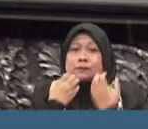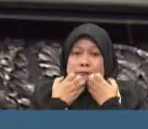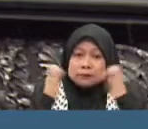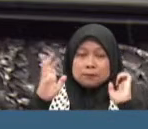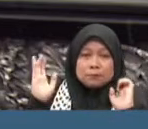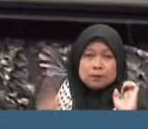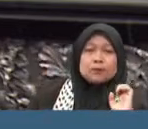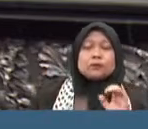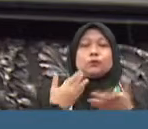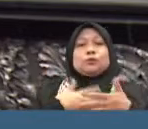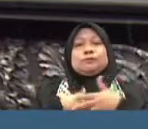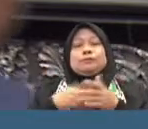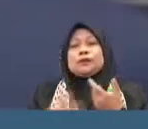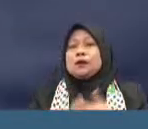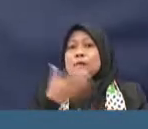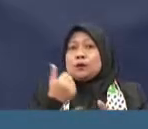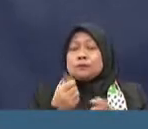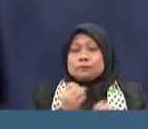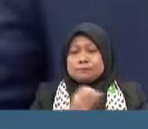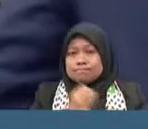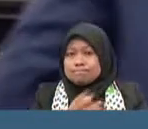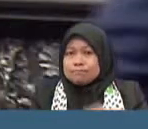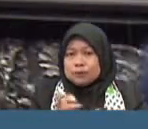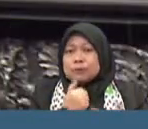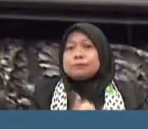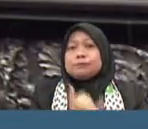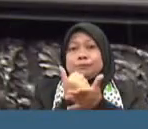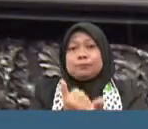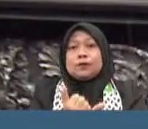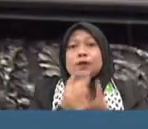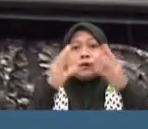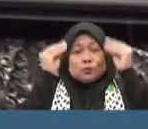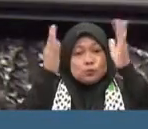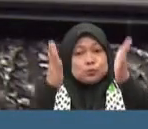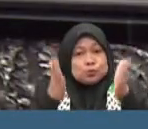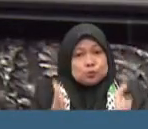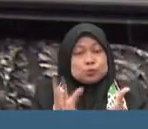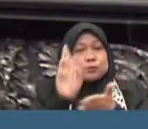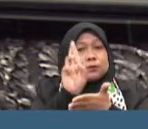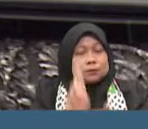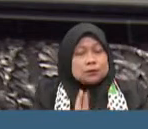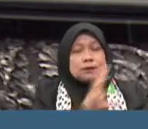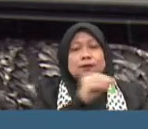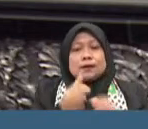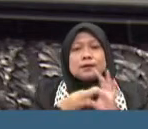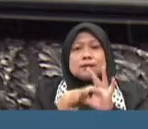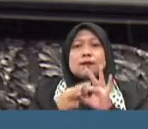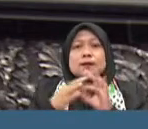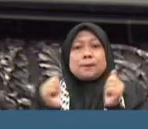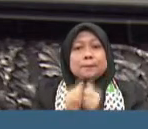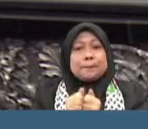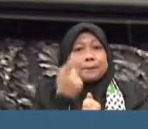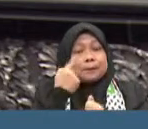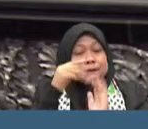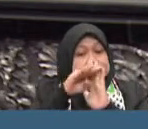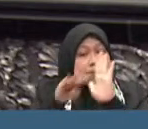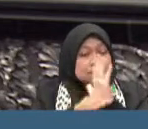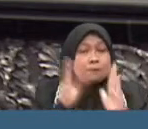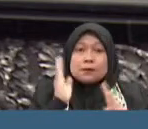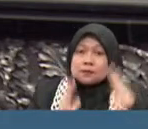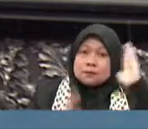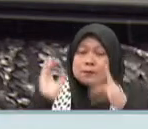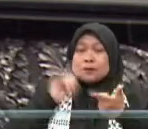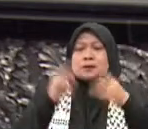satu daripada intervensi untuk membantu mereka. Guru pemulihan dengan kerjasama guru mata pelajaran Bahasa